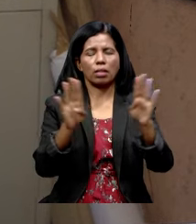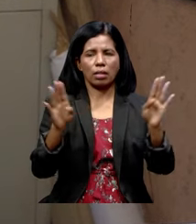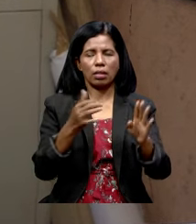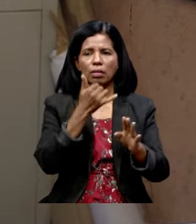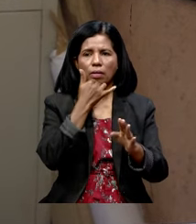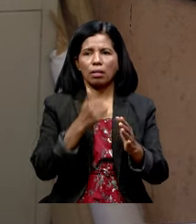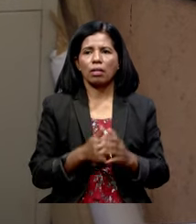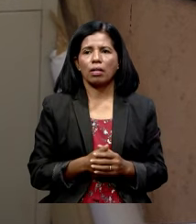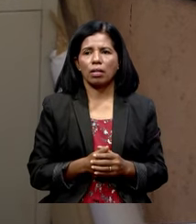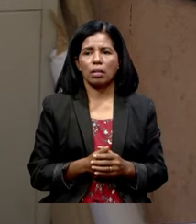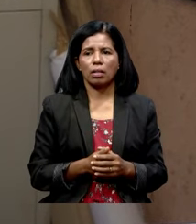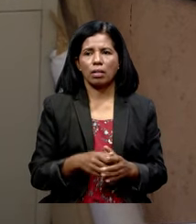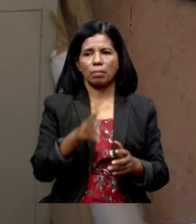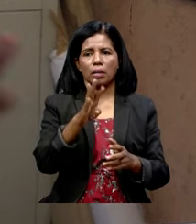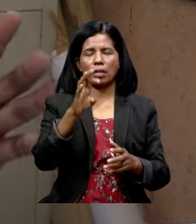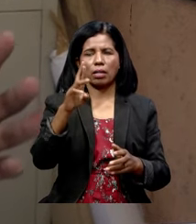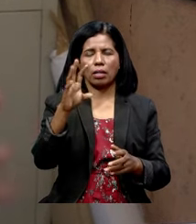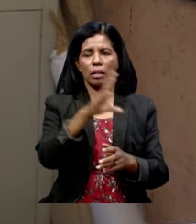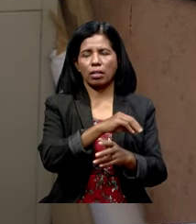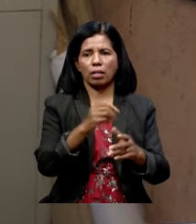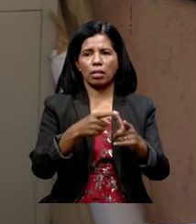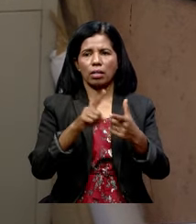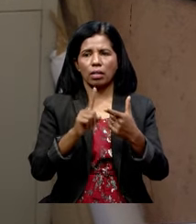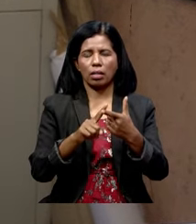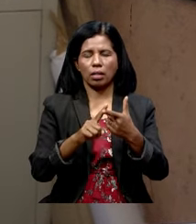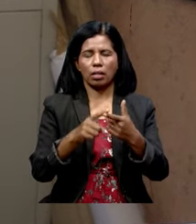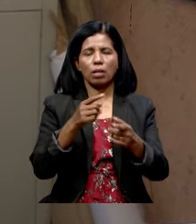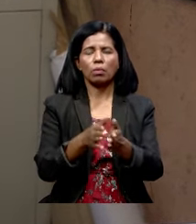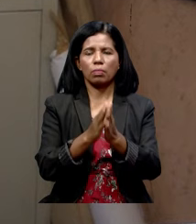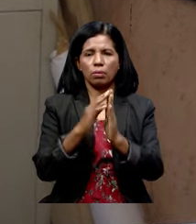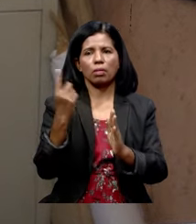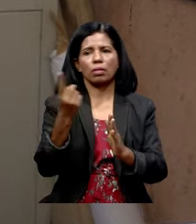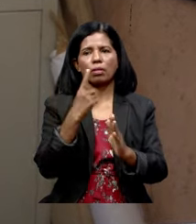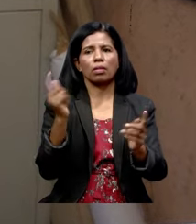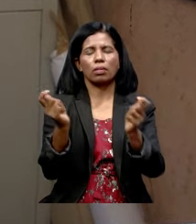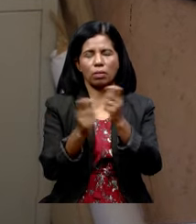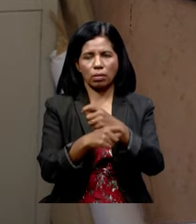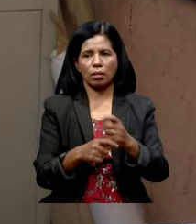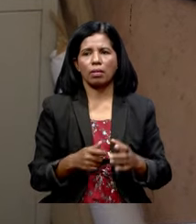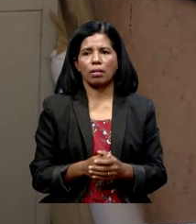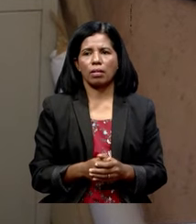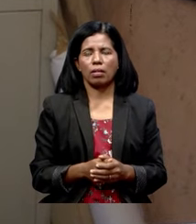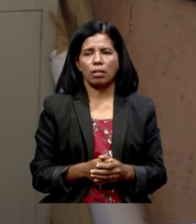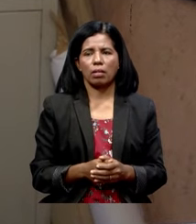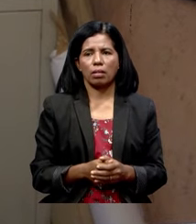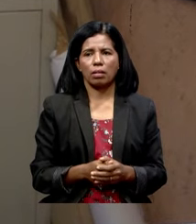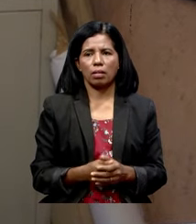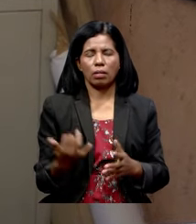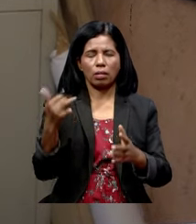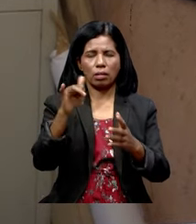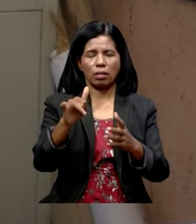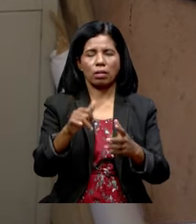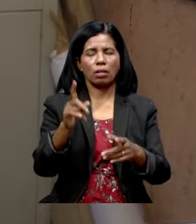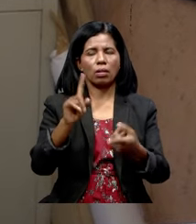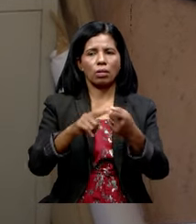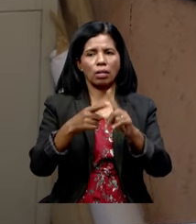rekenin ne lo ke fel beri nia mas durante na hau ba confirma na fatin audian troka troka la tene alin feto